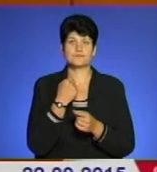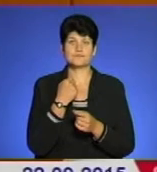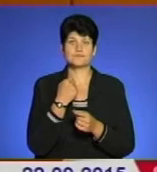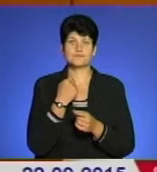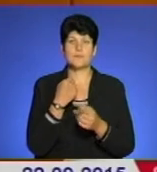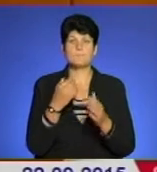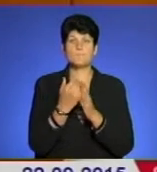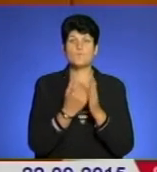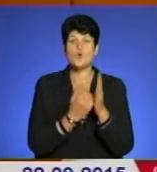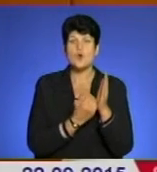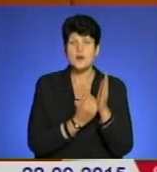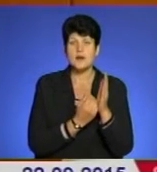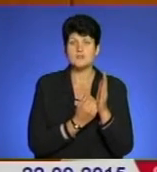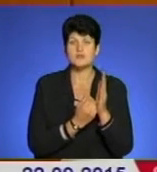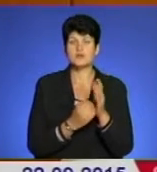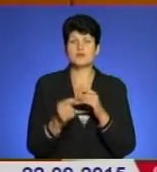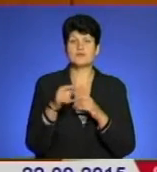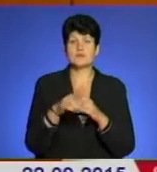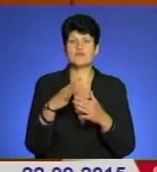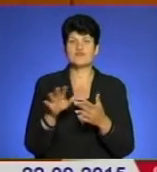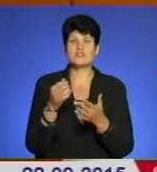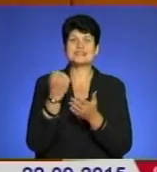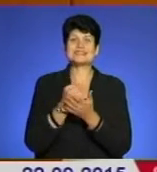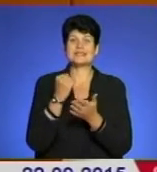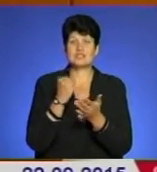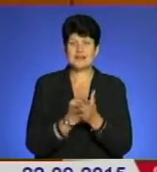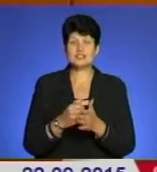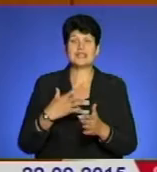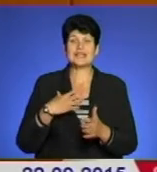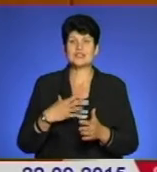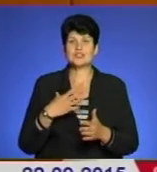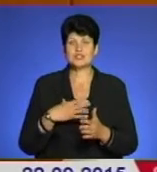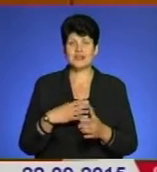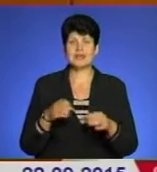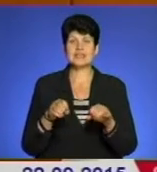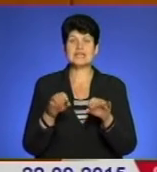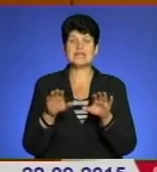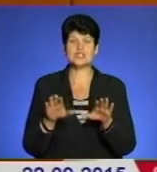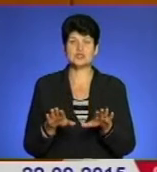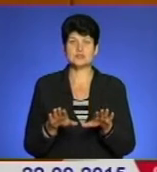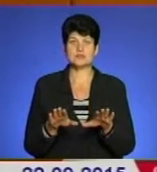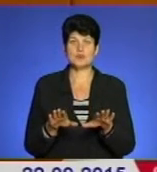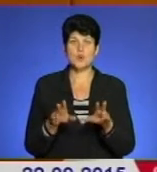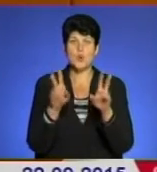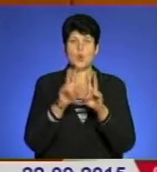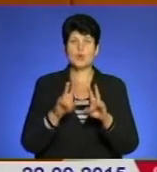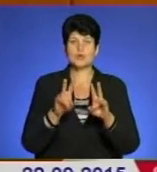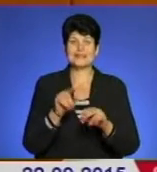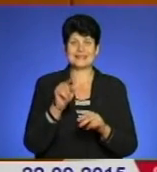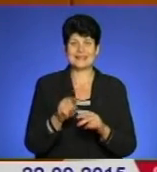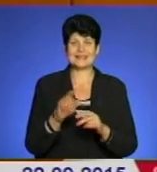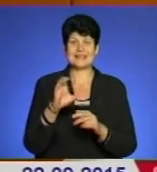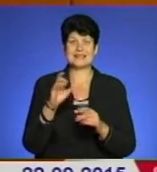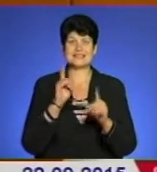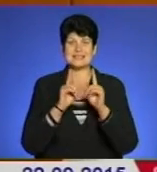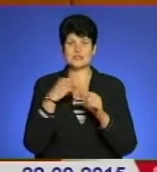Саму програму, тобто вона вже ніби як затвердження, зараз чекає рішення, ну, розгляду її на сесії